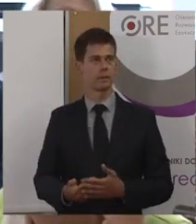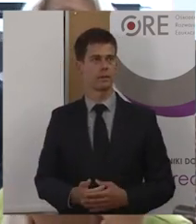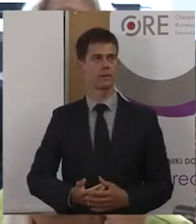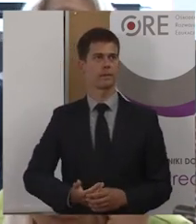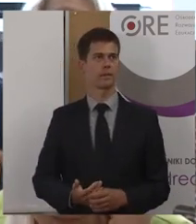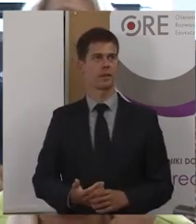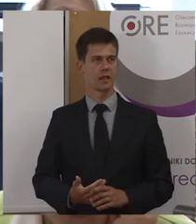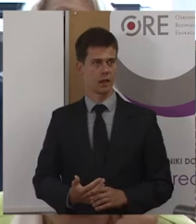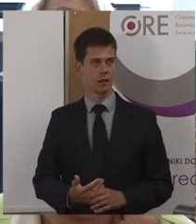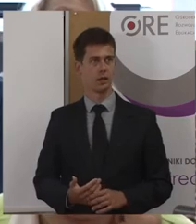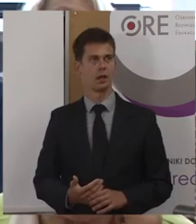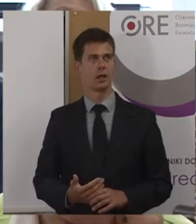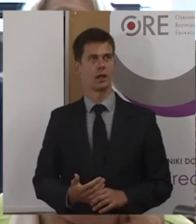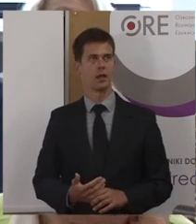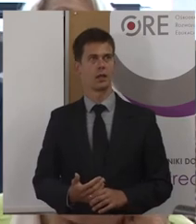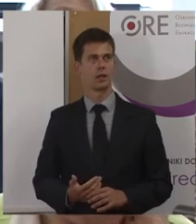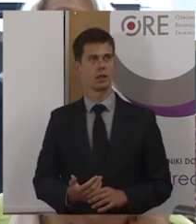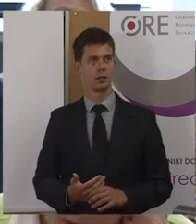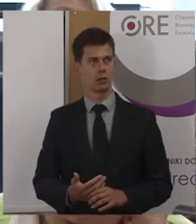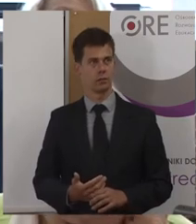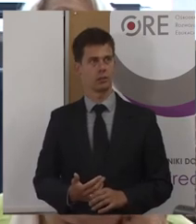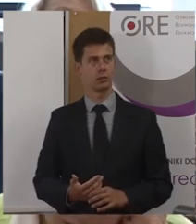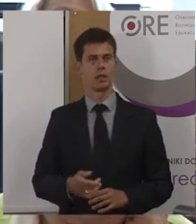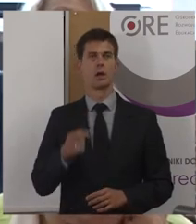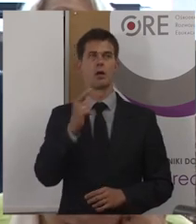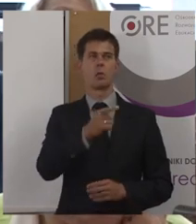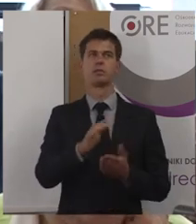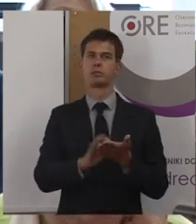słuchowo. I teraz, jeżeli podręcznik będzie zepsuty, jeżeli będzie zły,